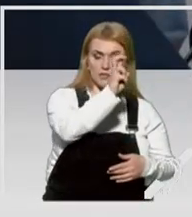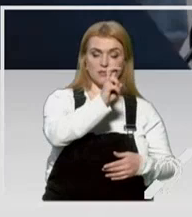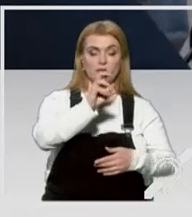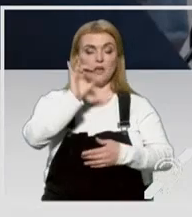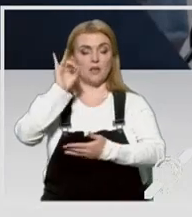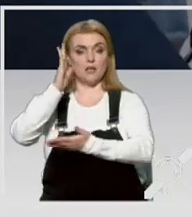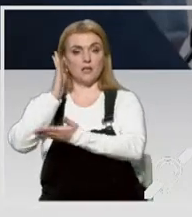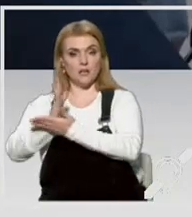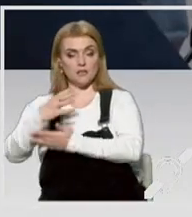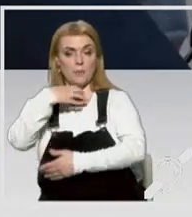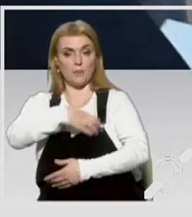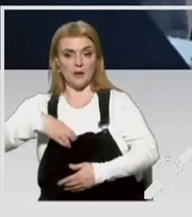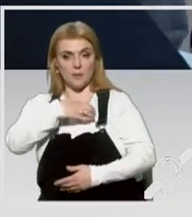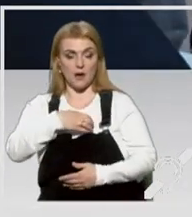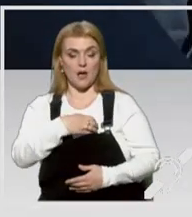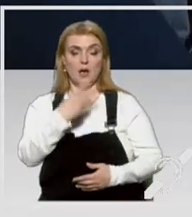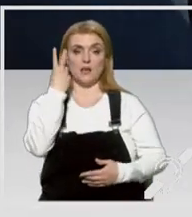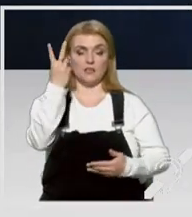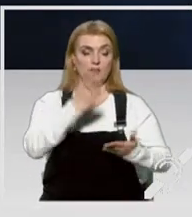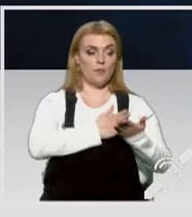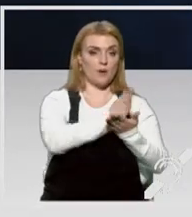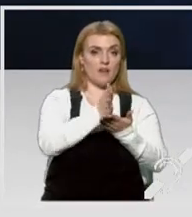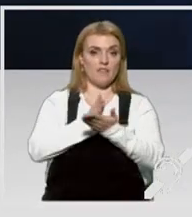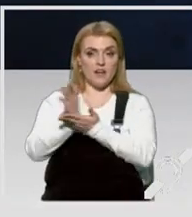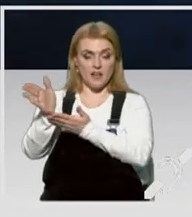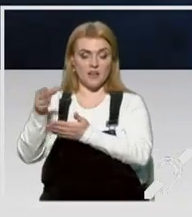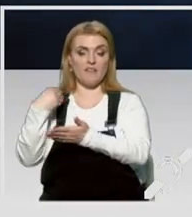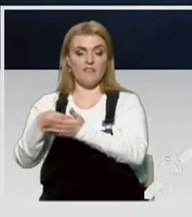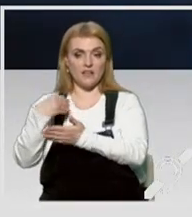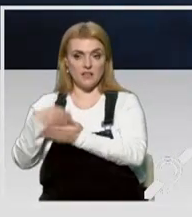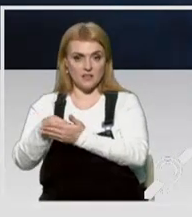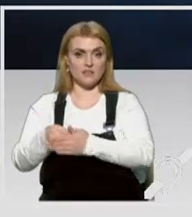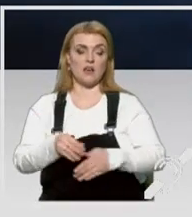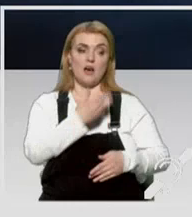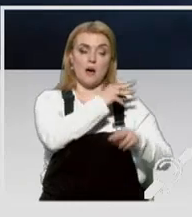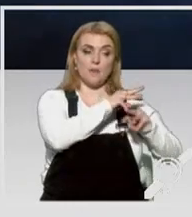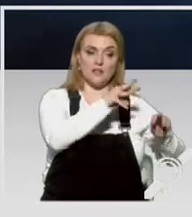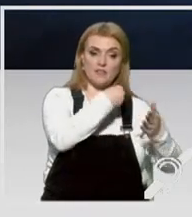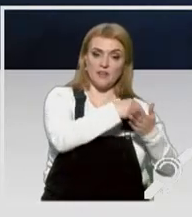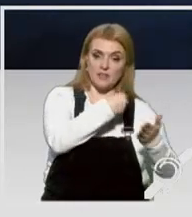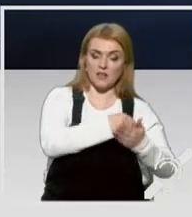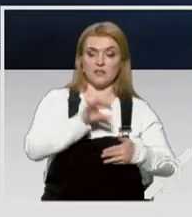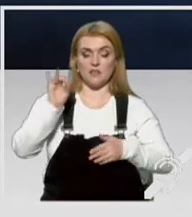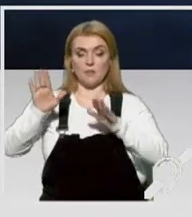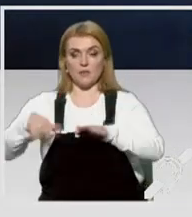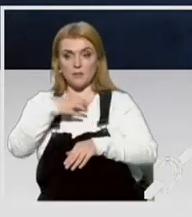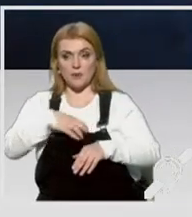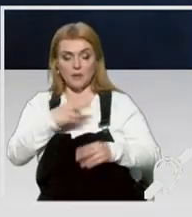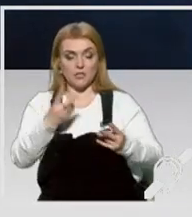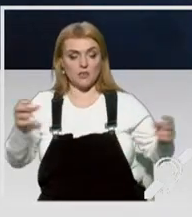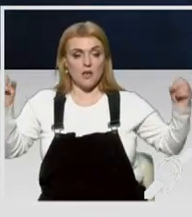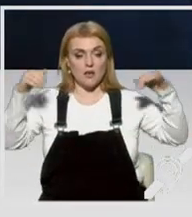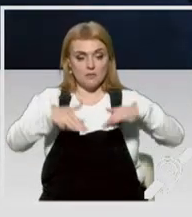поэтому две структуры управления финансов и управления Министерство финансов должны сесть и определиться с этим